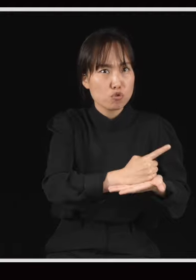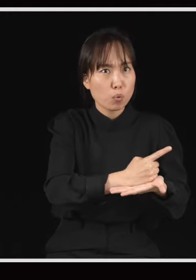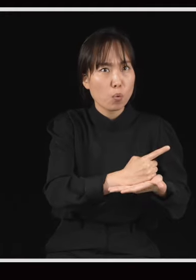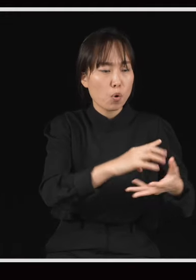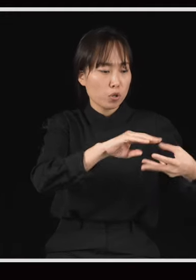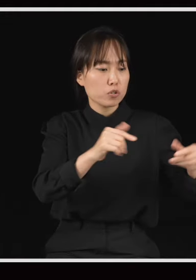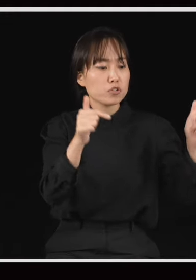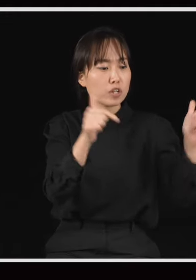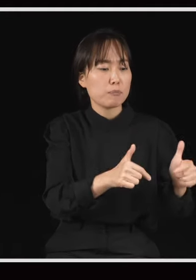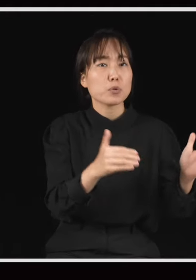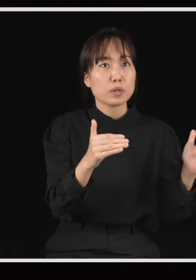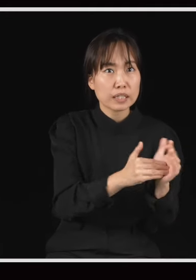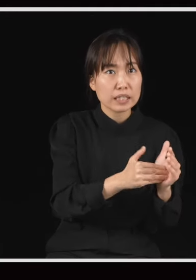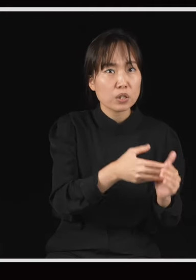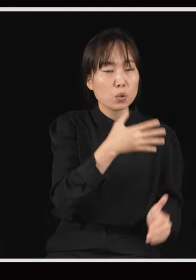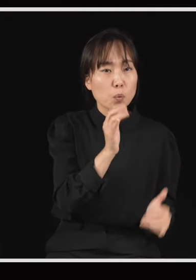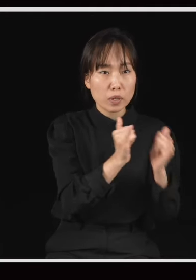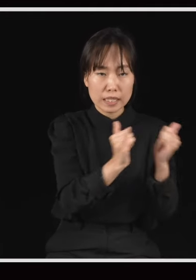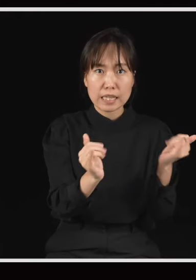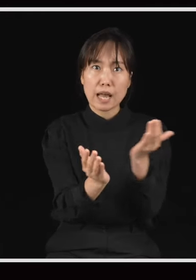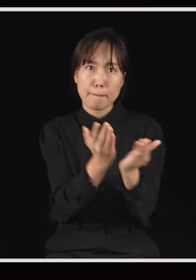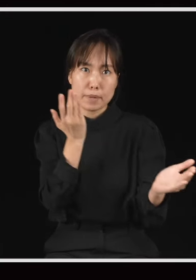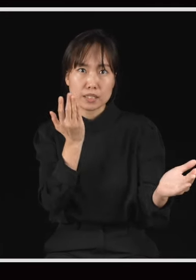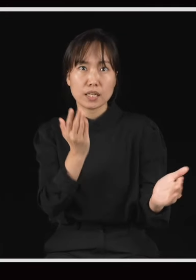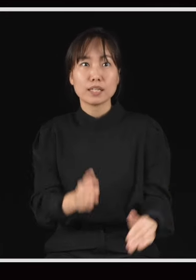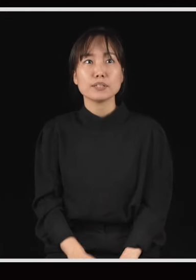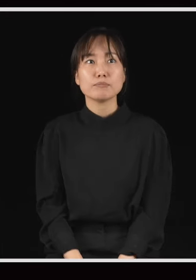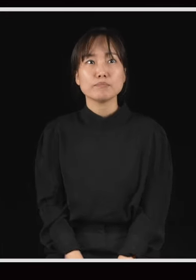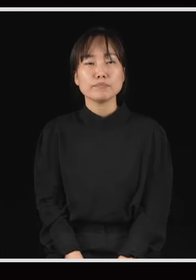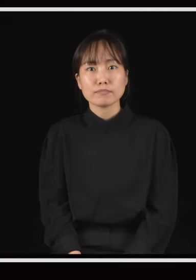노쇠 근감소증 있는 어르신들은 안 맞겠죠.